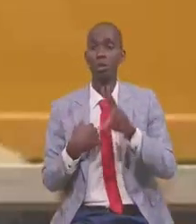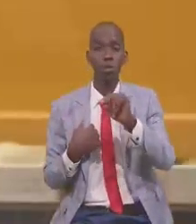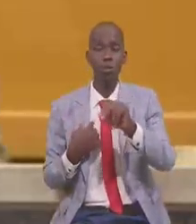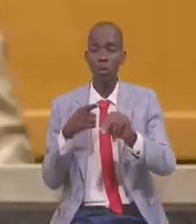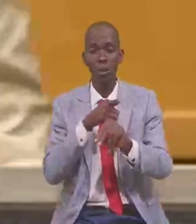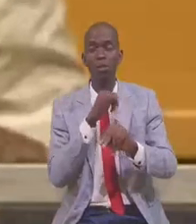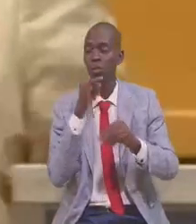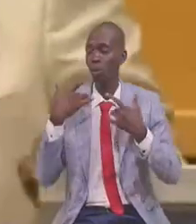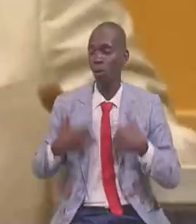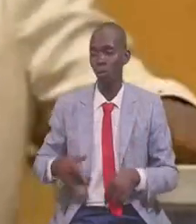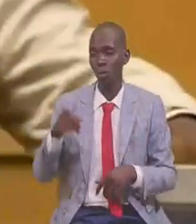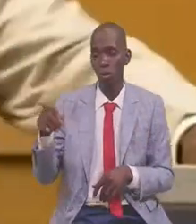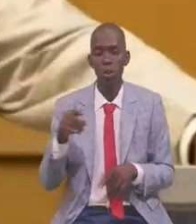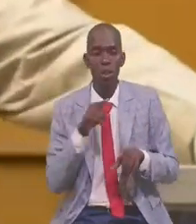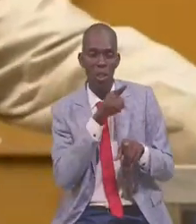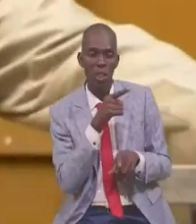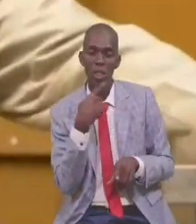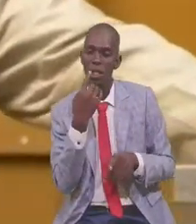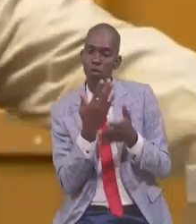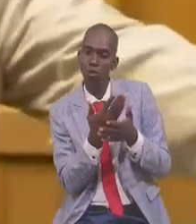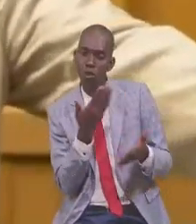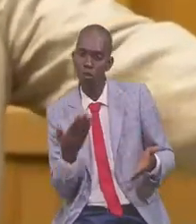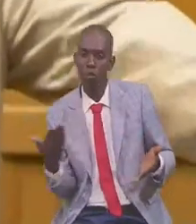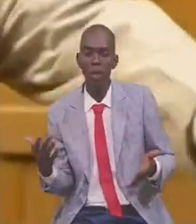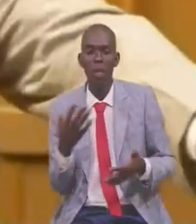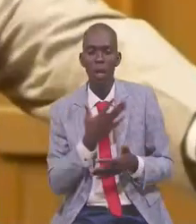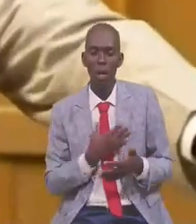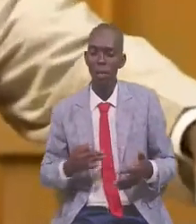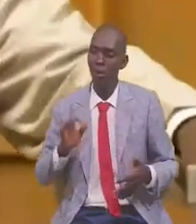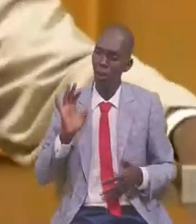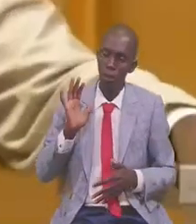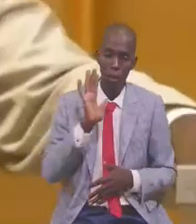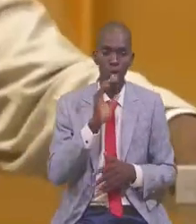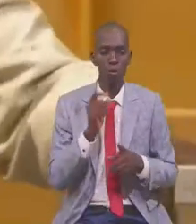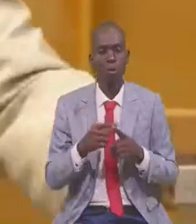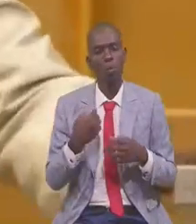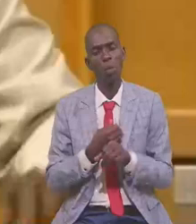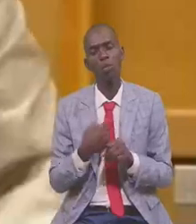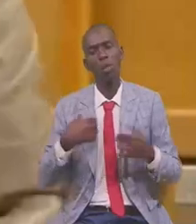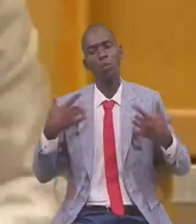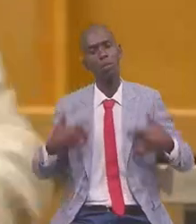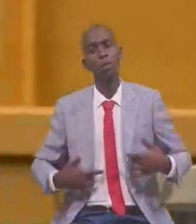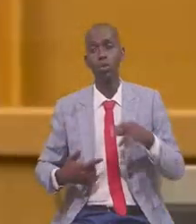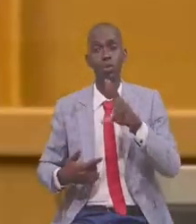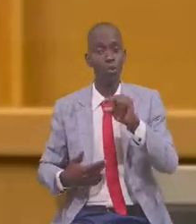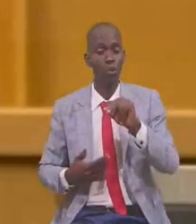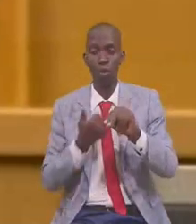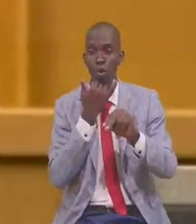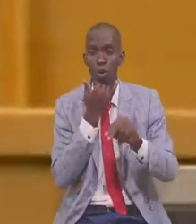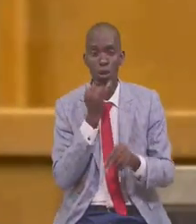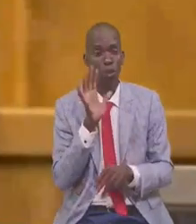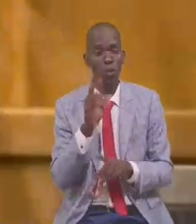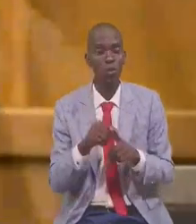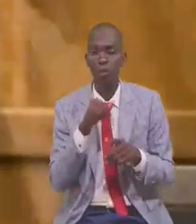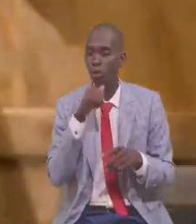Il a dit quelque chose et ses paroles m'ont découragé, non. Les paroles ne t'ont pas découragé. C'est ton